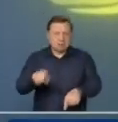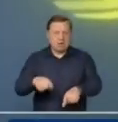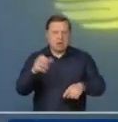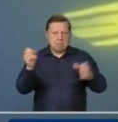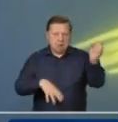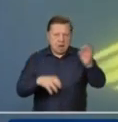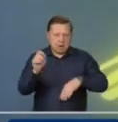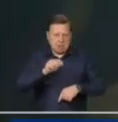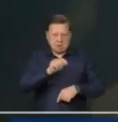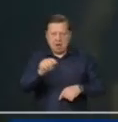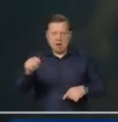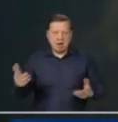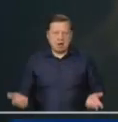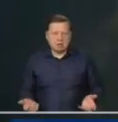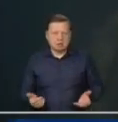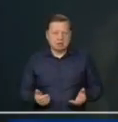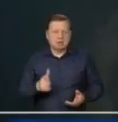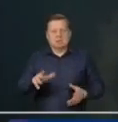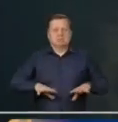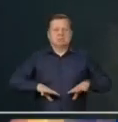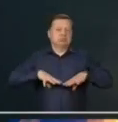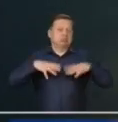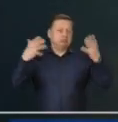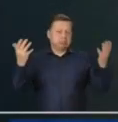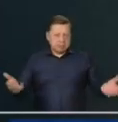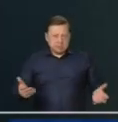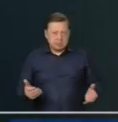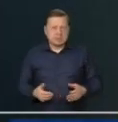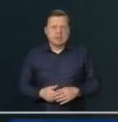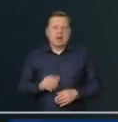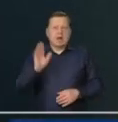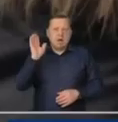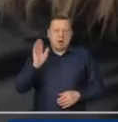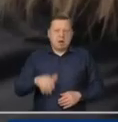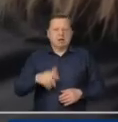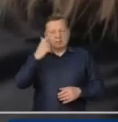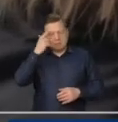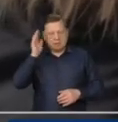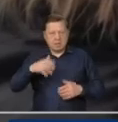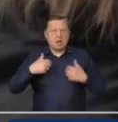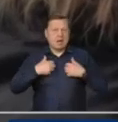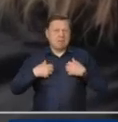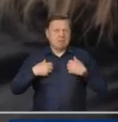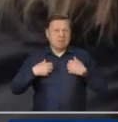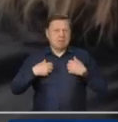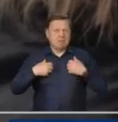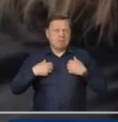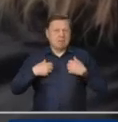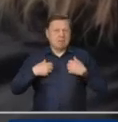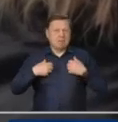wielu artefaktów. To wywołało ich oburzenie, ale zdecydowali się wyciągnąć z tego wnioski. Archeolodzy z Narodowego Muzeum